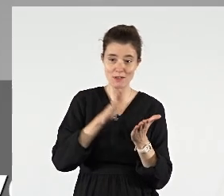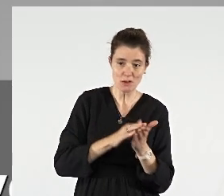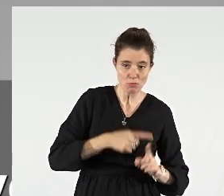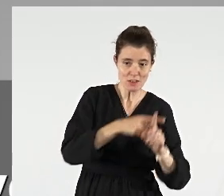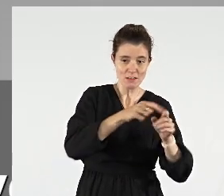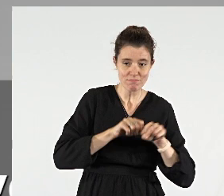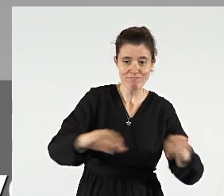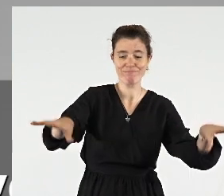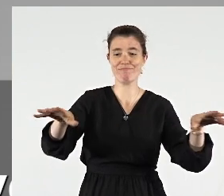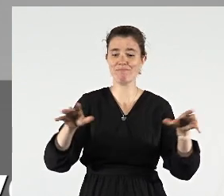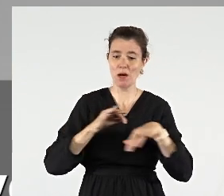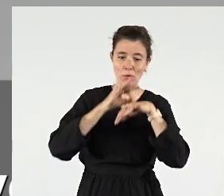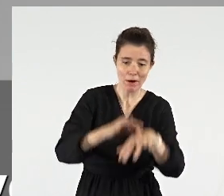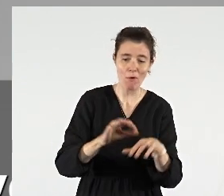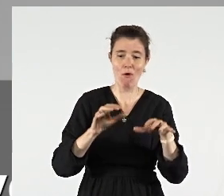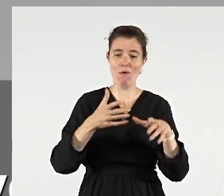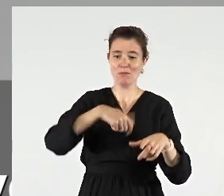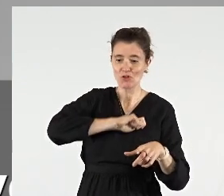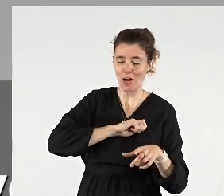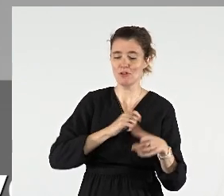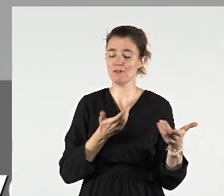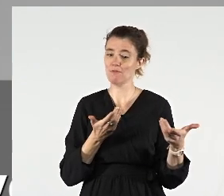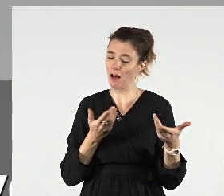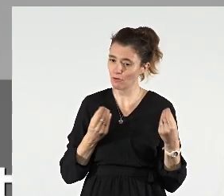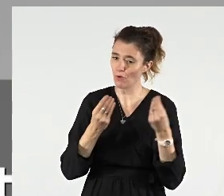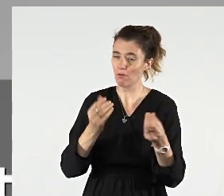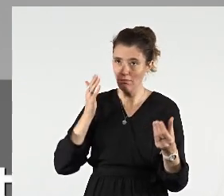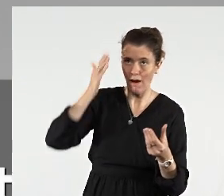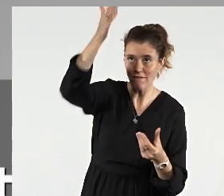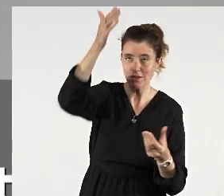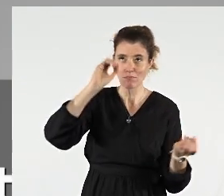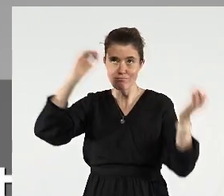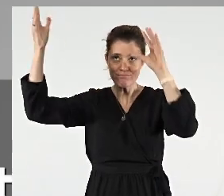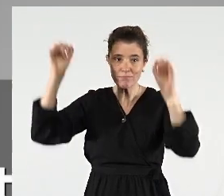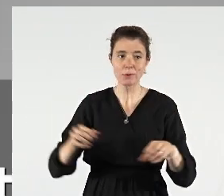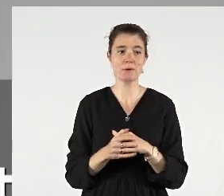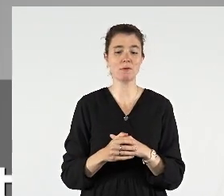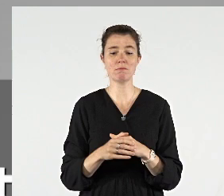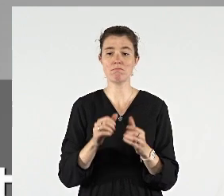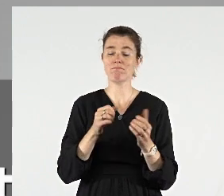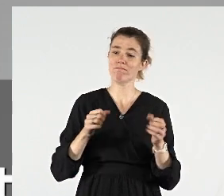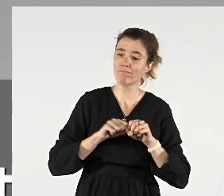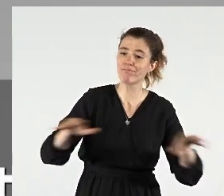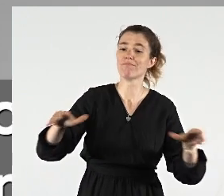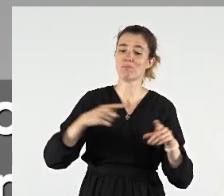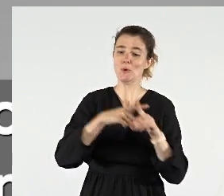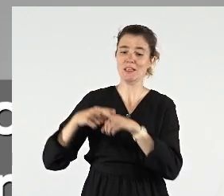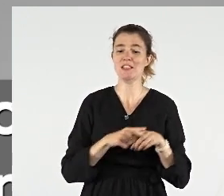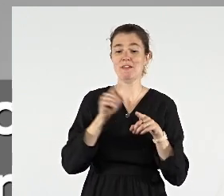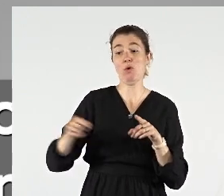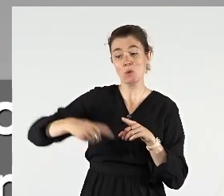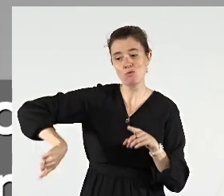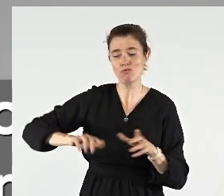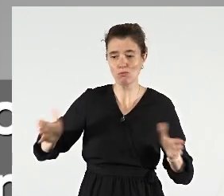et d'accompagnement que nous saurons nous projeter vers l'avenir. Ces messages positifs, il nous faut les porter collectivement, il nous faut